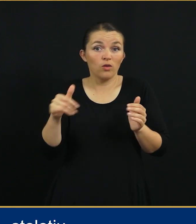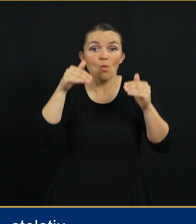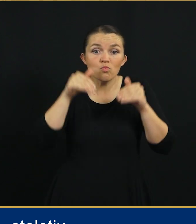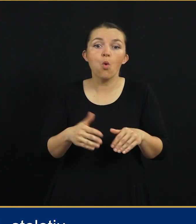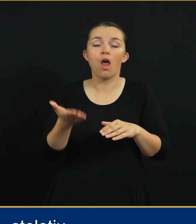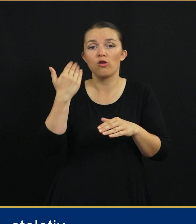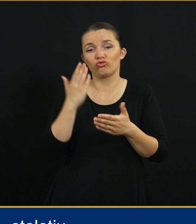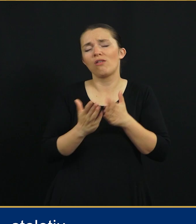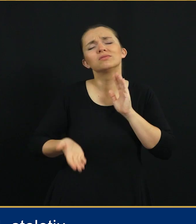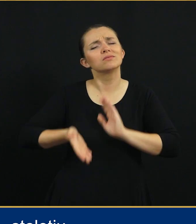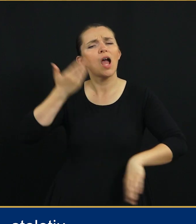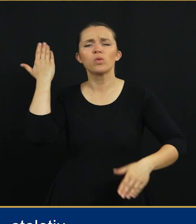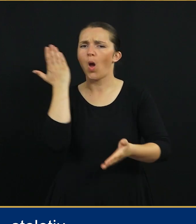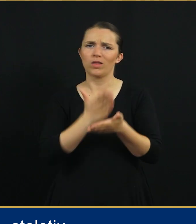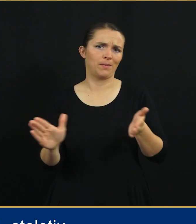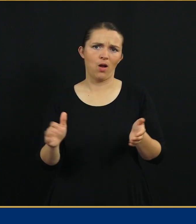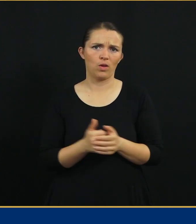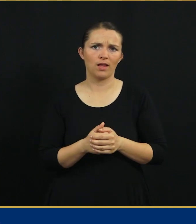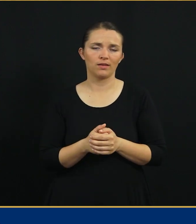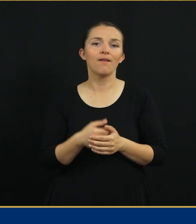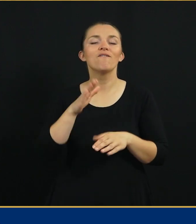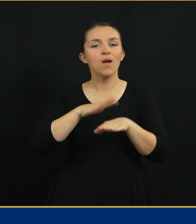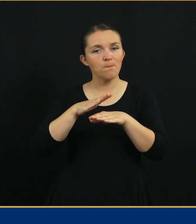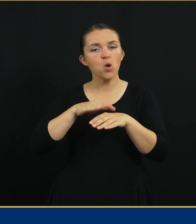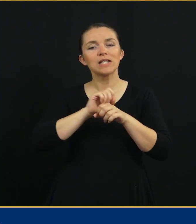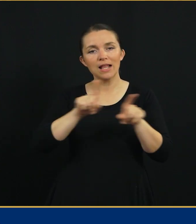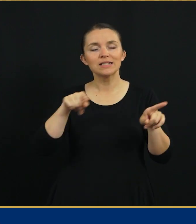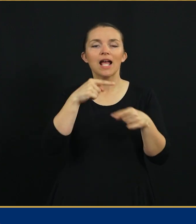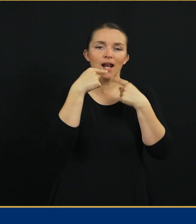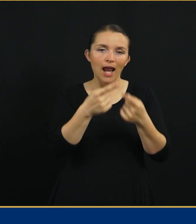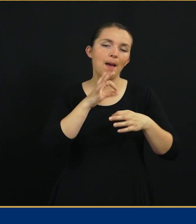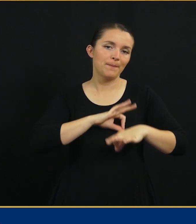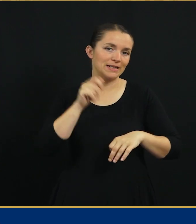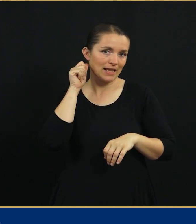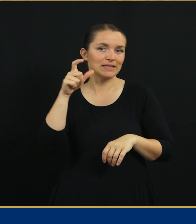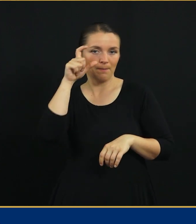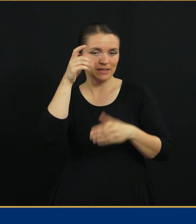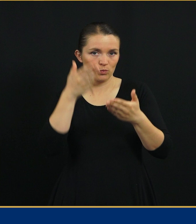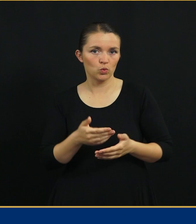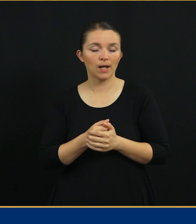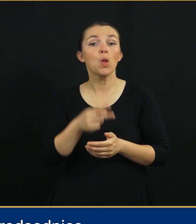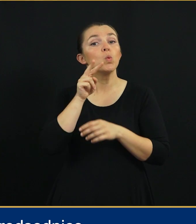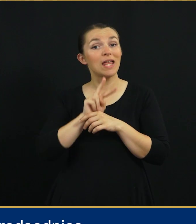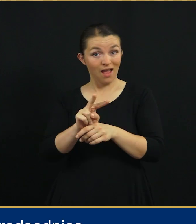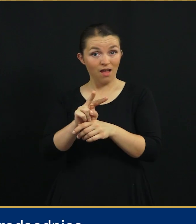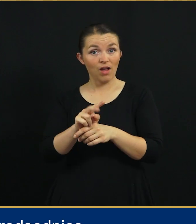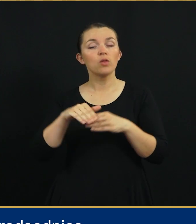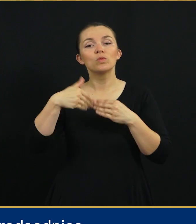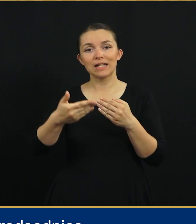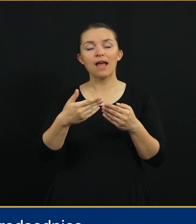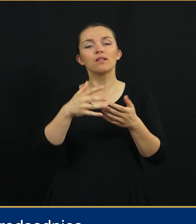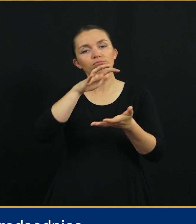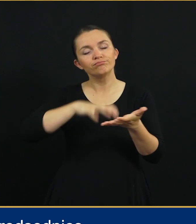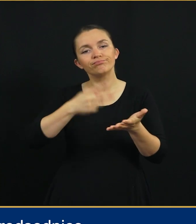stoletju morale biti že zdavnaj odpravljene, je v poslanici zapisala predsednica Pirc Musar. V nadaljevanju